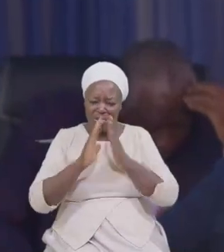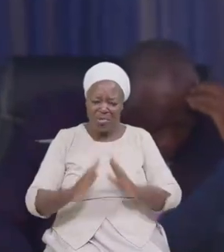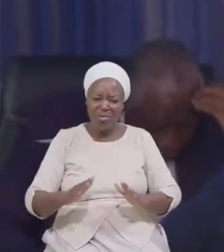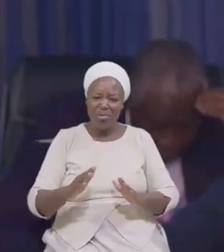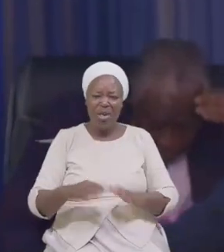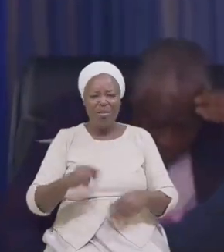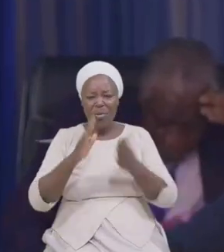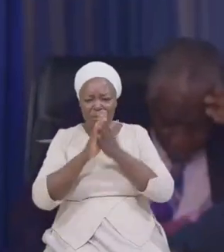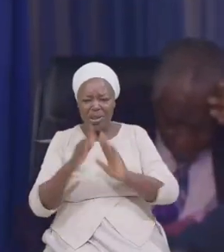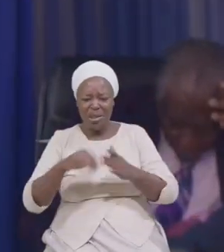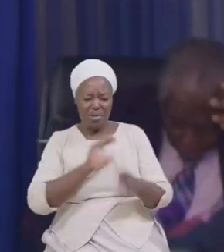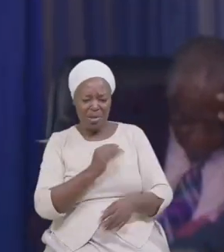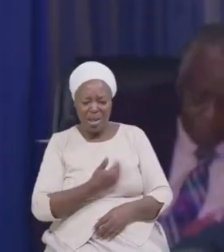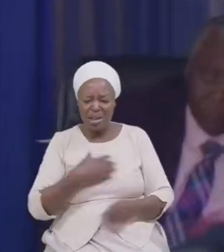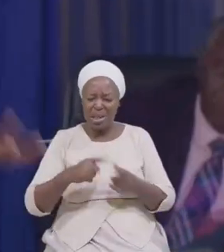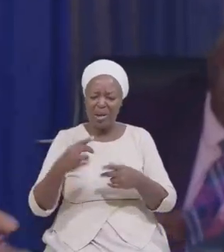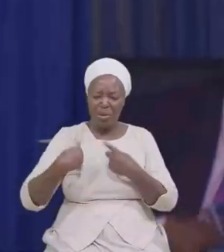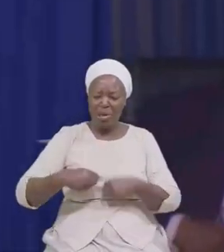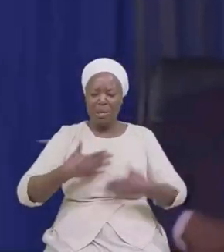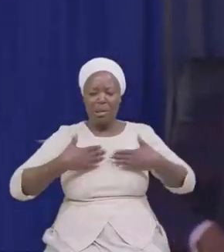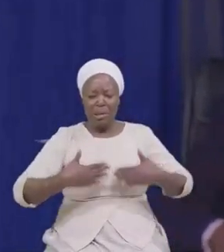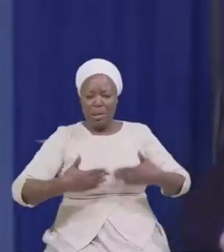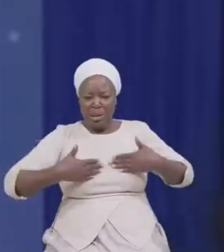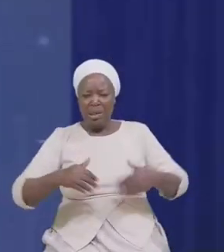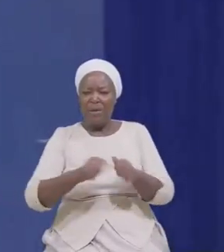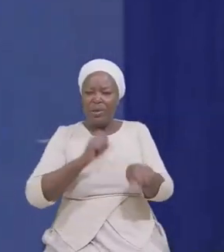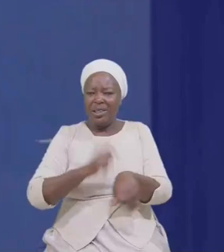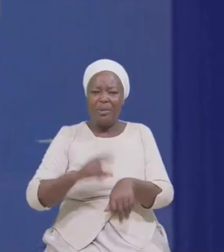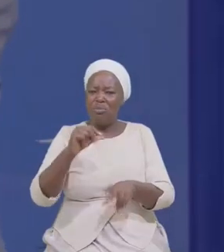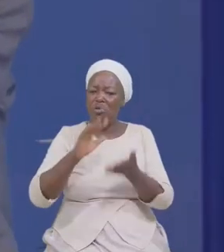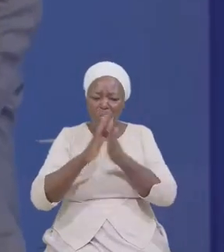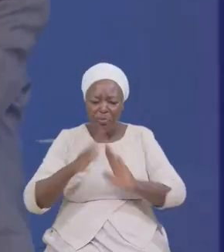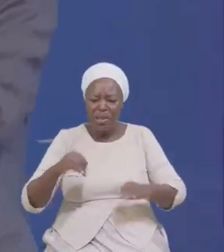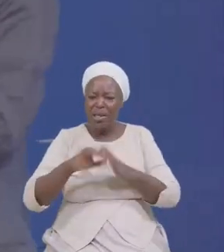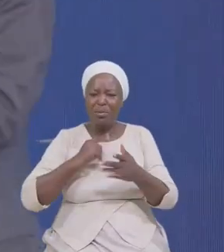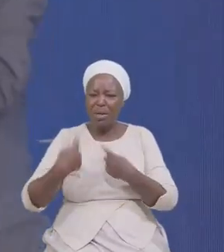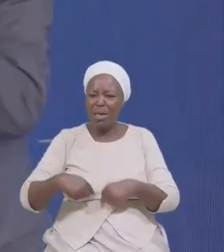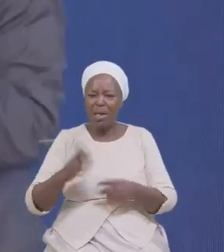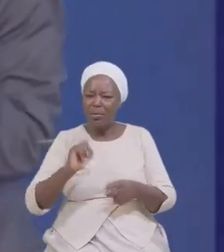tout moment et nous n'avons pas de paix en nous, où est le prince de paix?